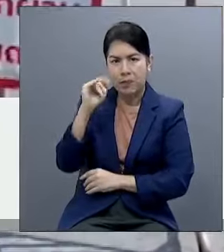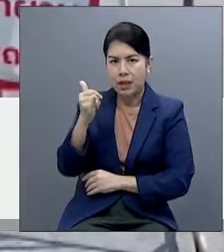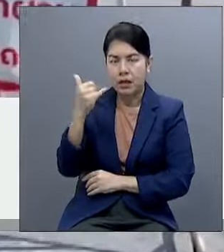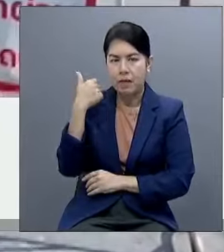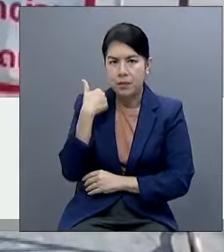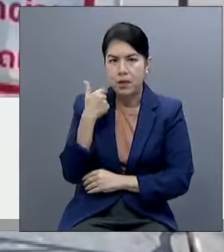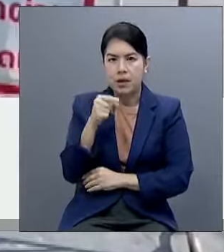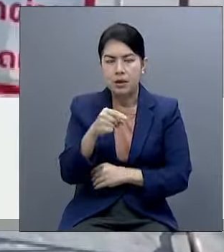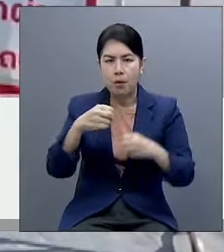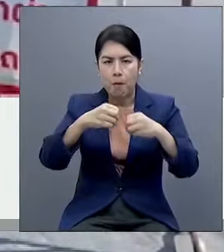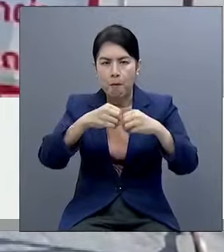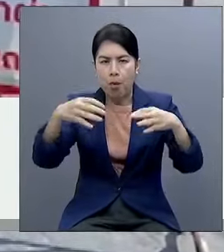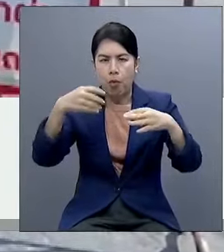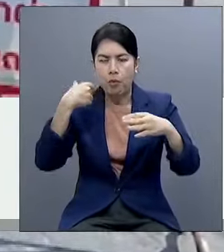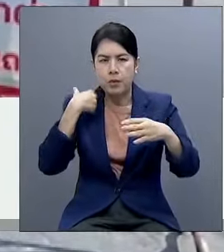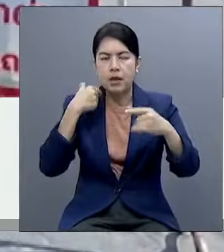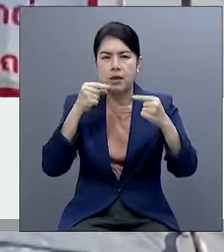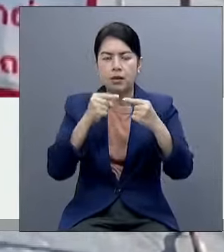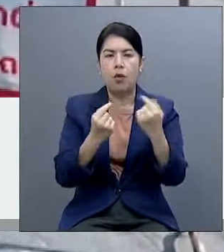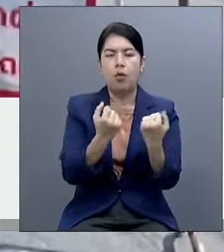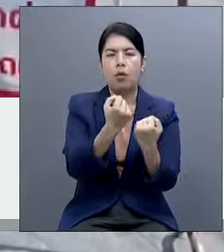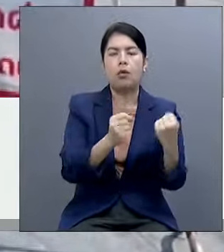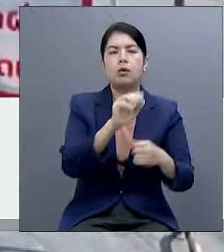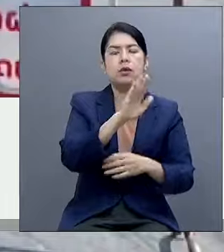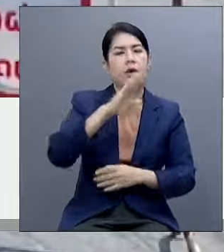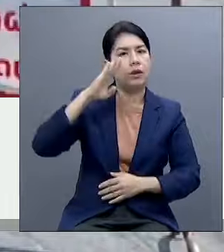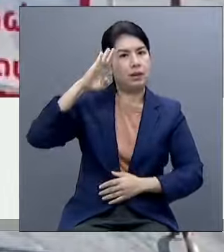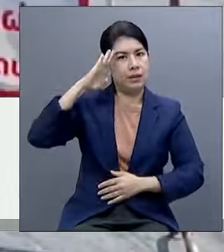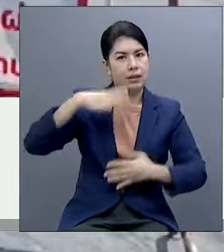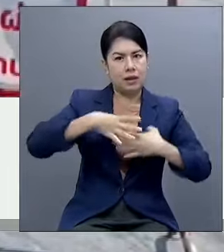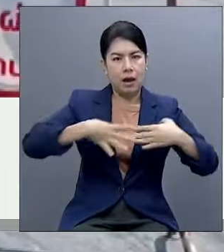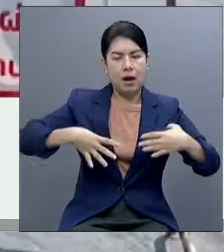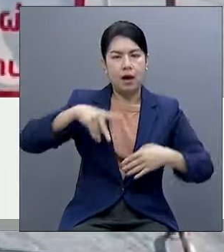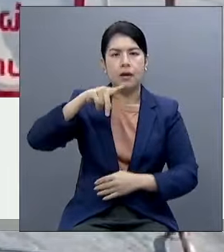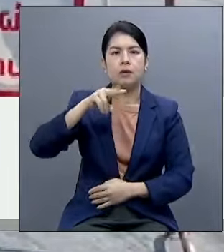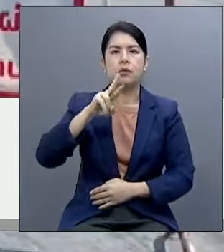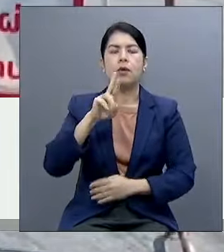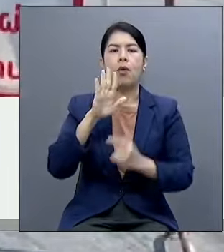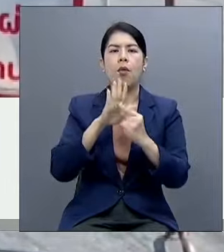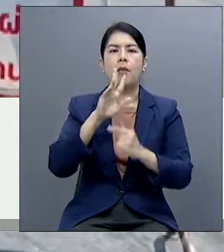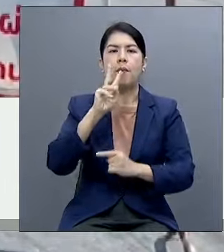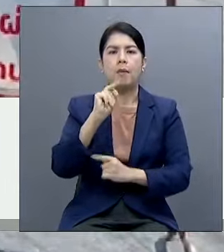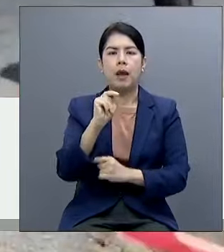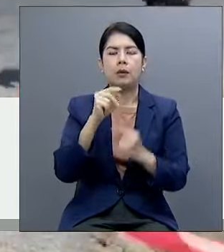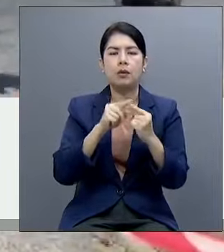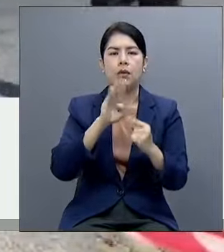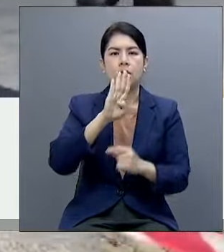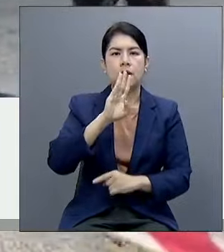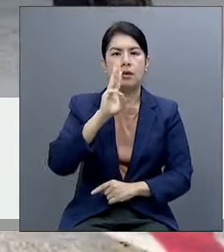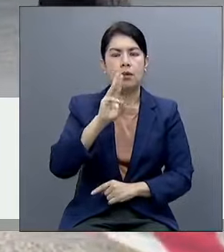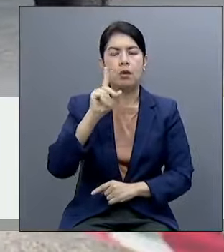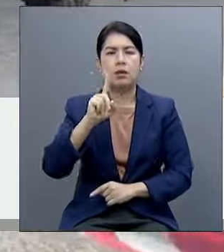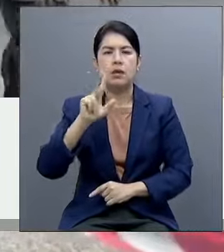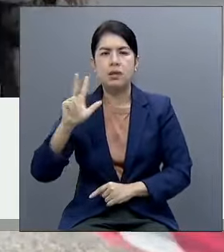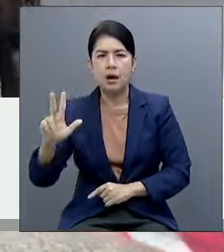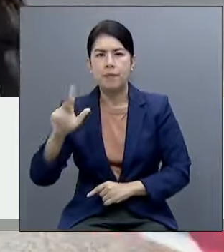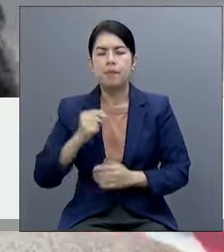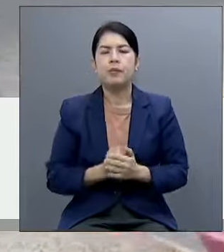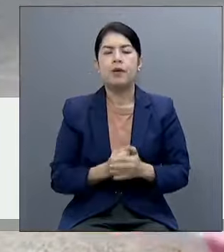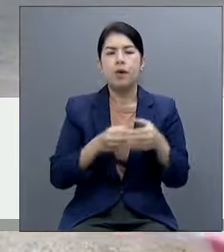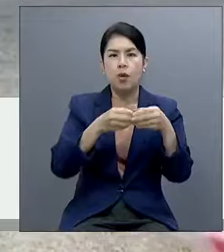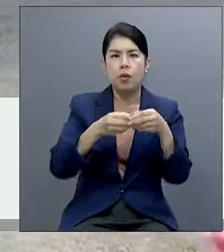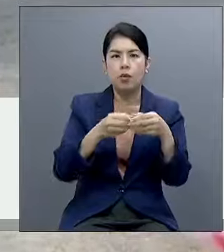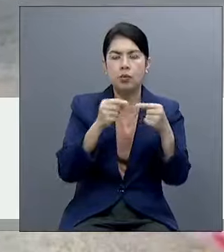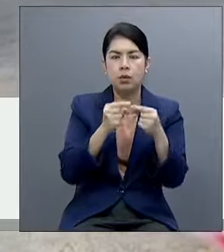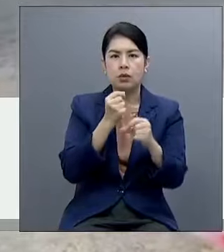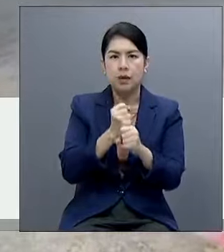ใส่รถยนต์กระบะทหารพรานกองร้อยทหารพรานที่4613กรมทหารพรานที่46เป็นเหตุให้อาสาสมัครทหารพราน